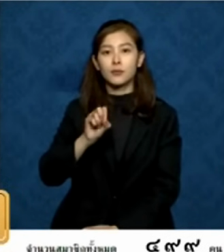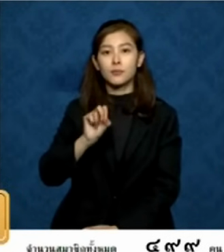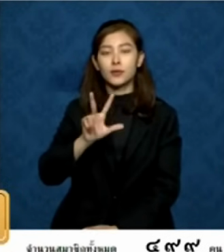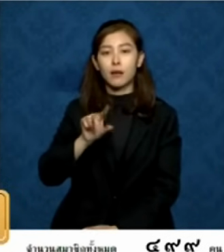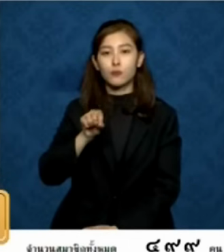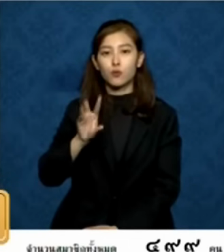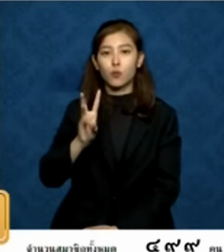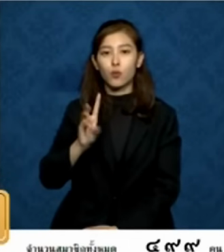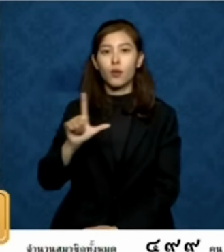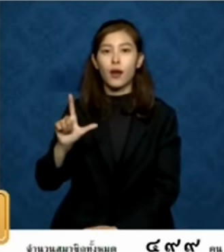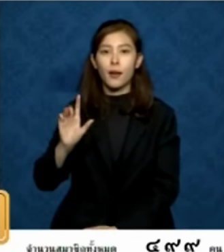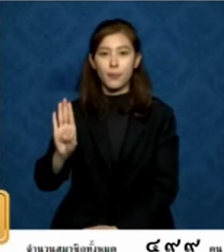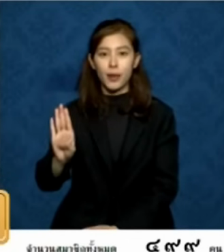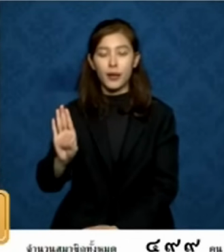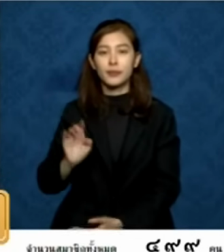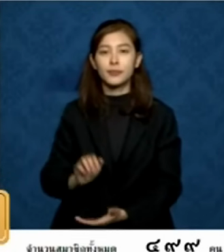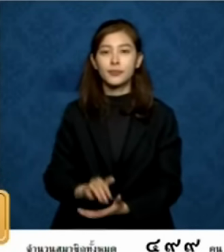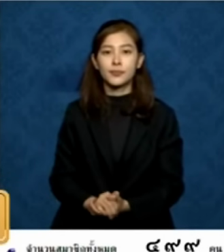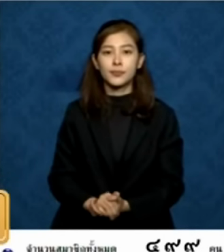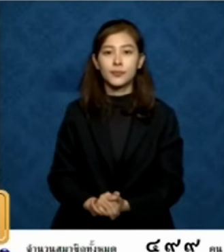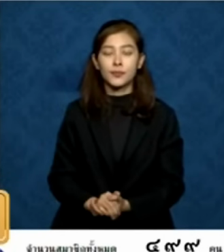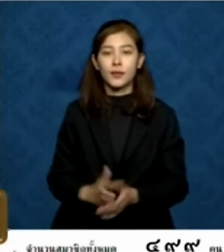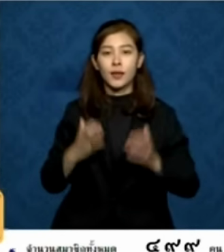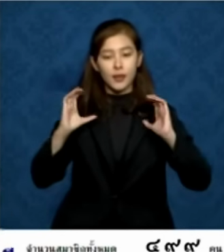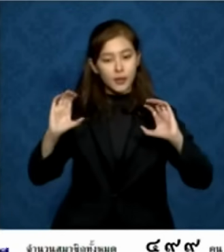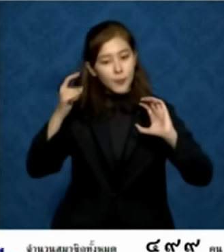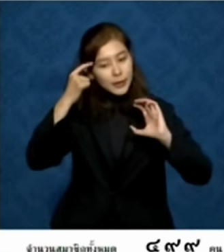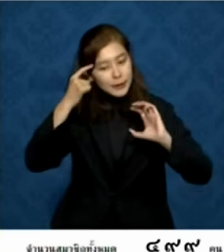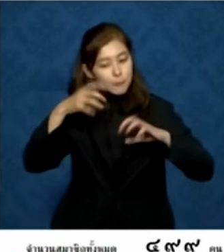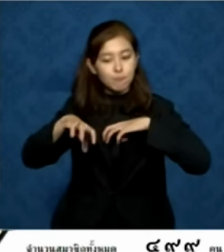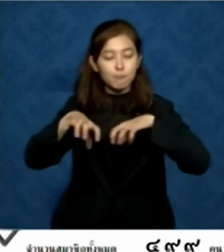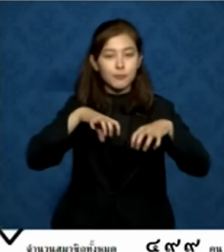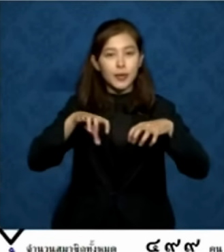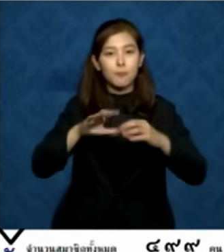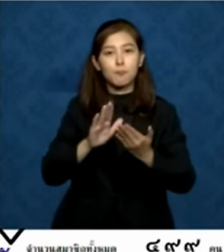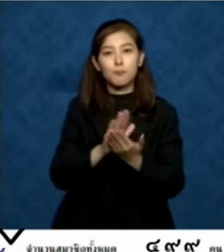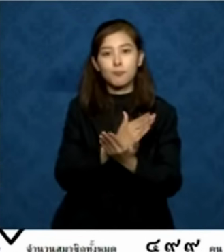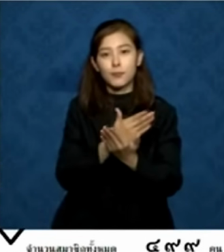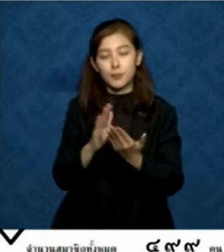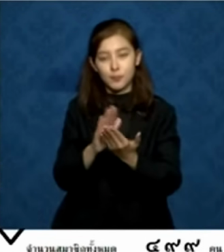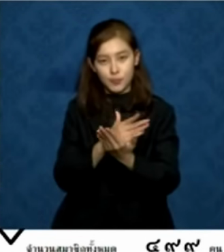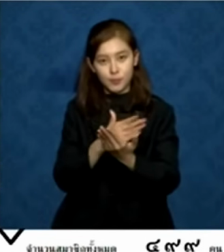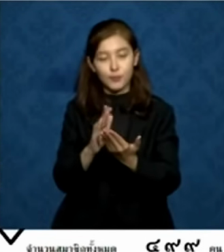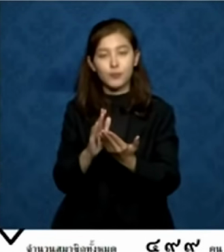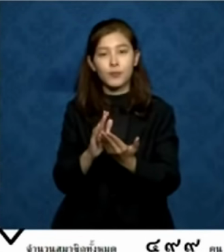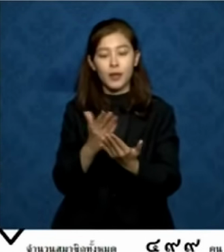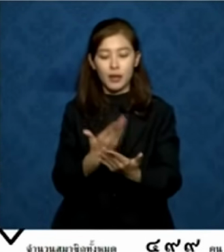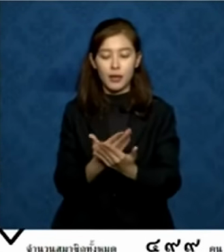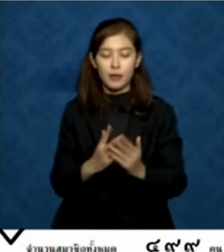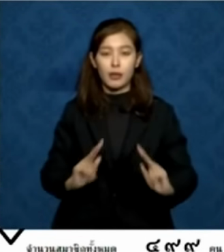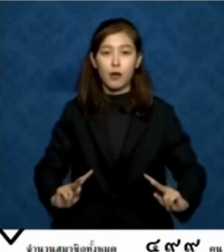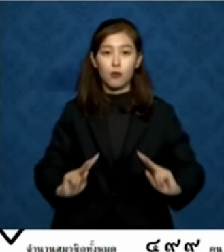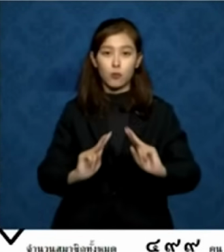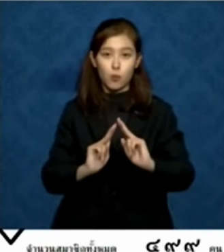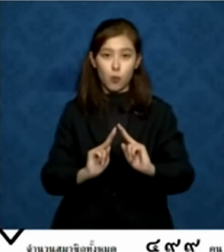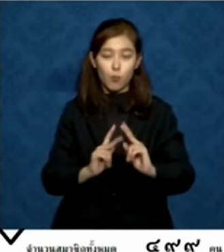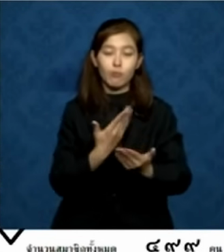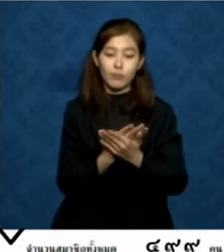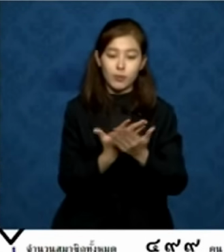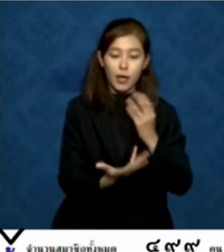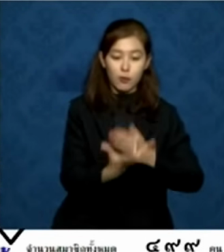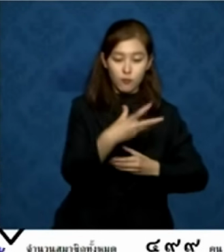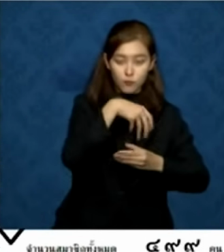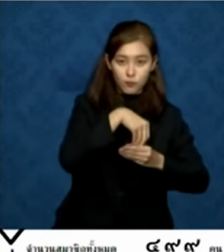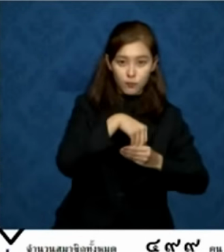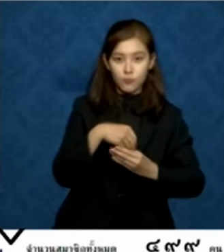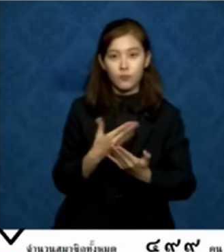297,093.6 ล้านบาทโดยรัฐบาลจะบริหารเงินคงคลังให้อยู่ในระดับที่เหมาะสมและบริหารรายรับรายจ่ายของรัฐ